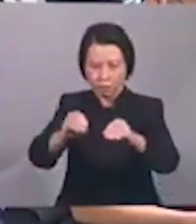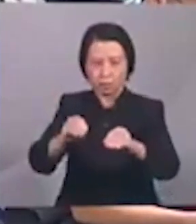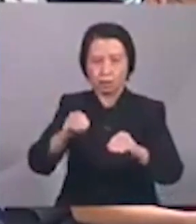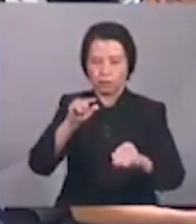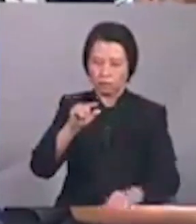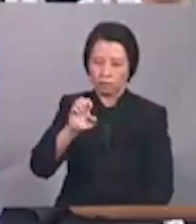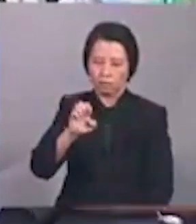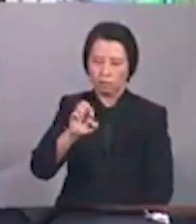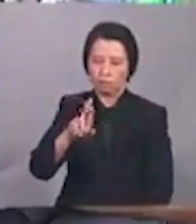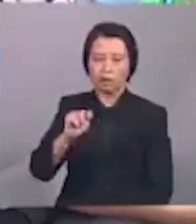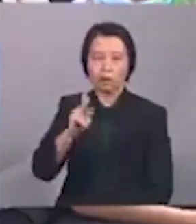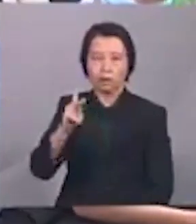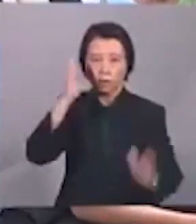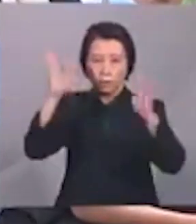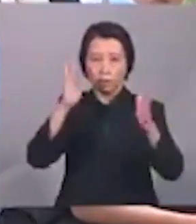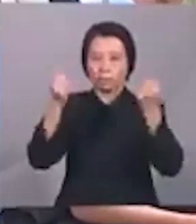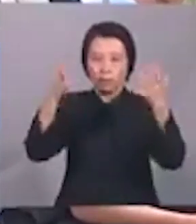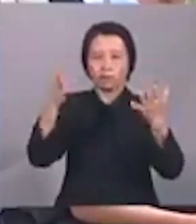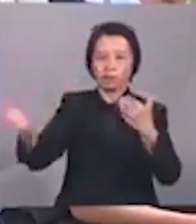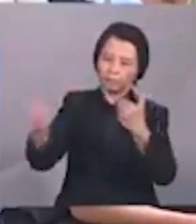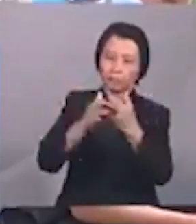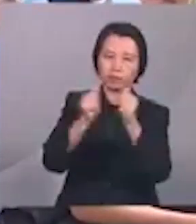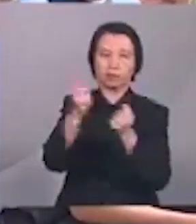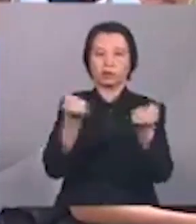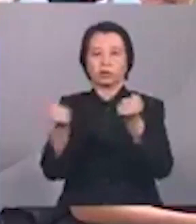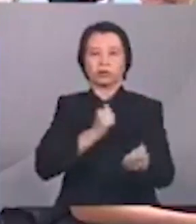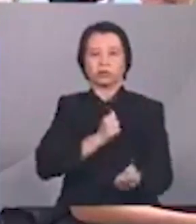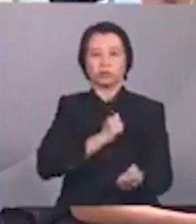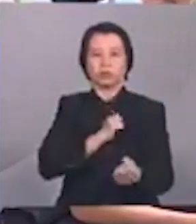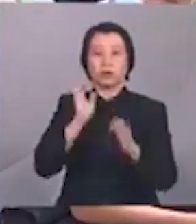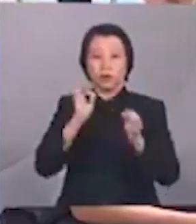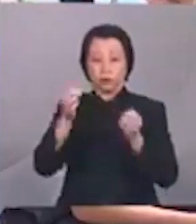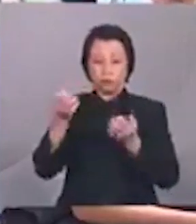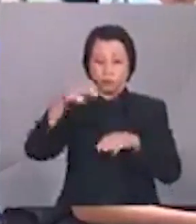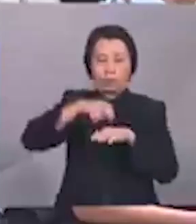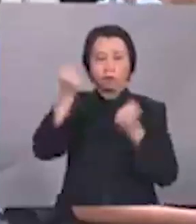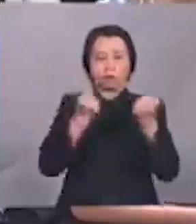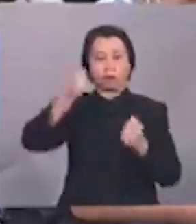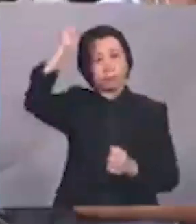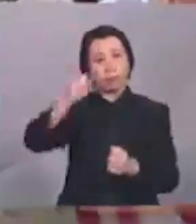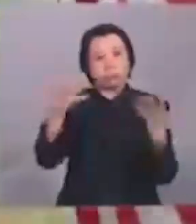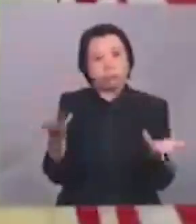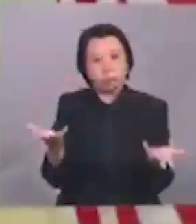Orang ramai yang register untuk balik dengan kenderaan sendiri. Bagaimana pula dengan kenderaan awam? Itu saja.